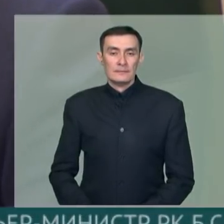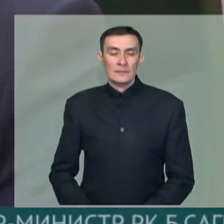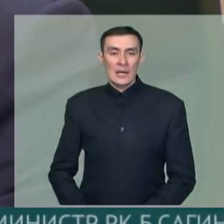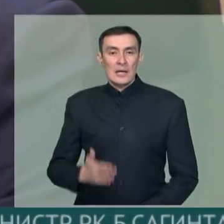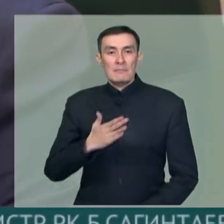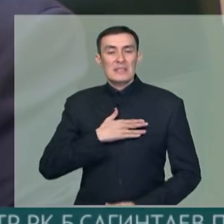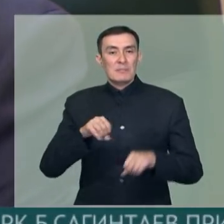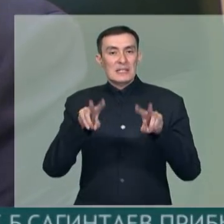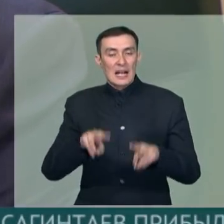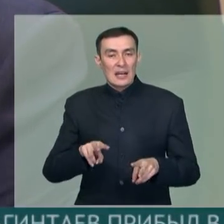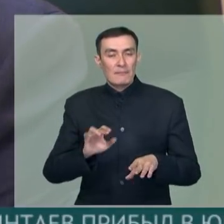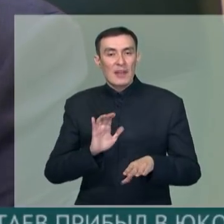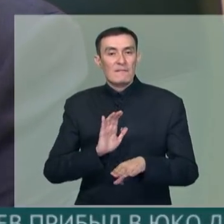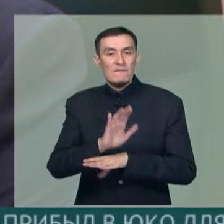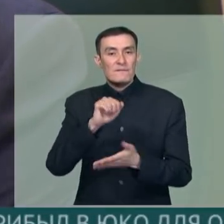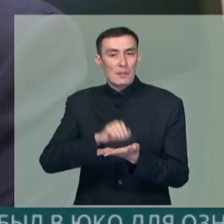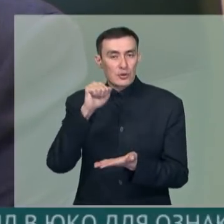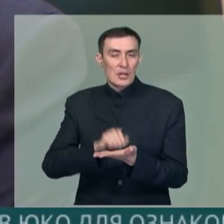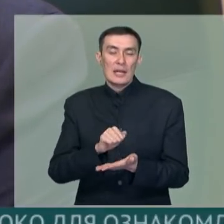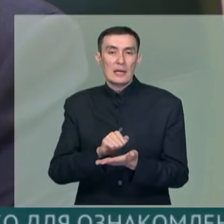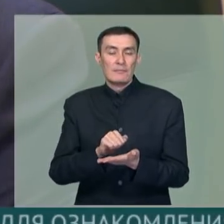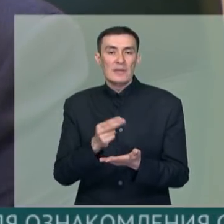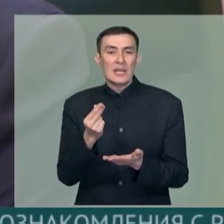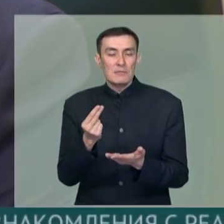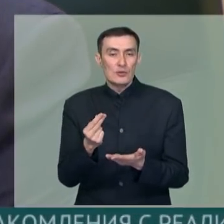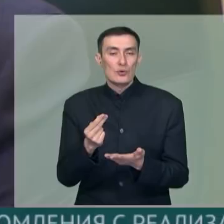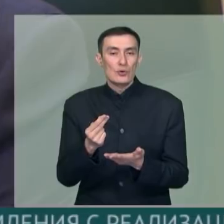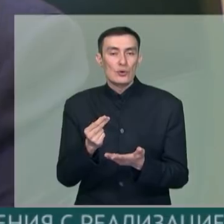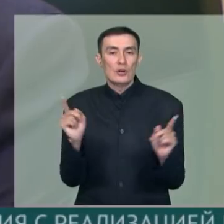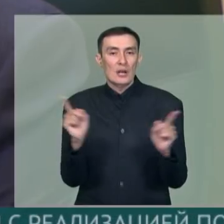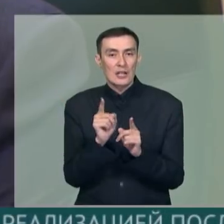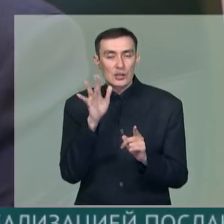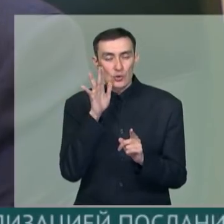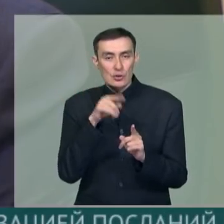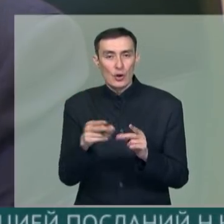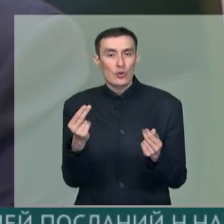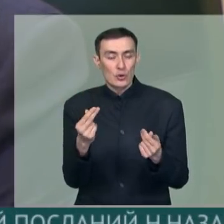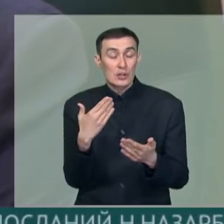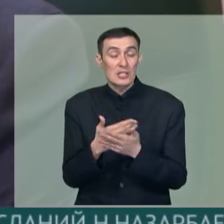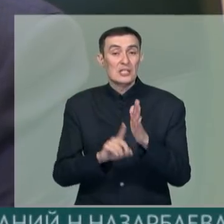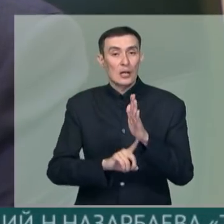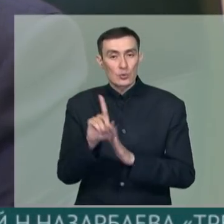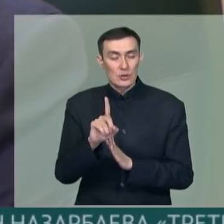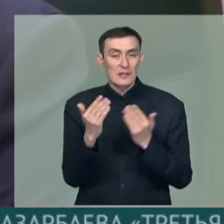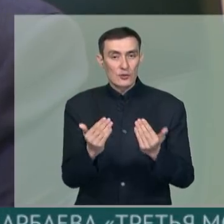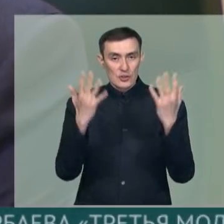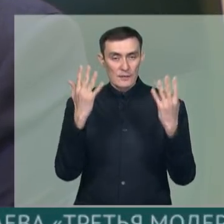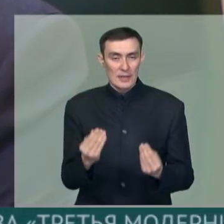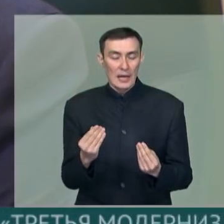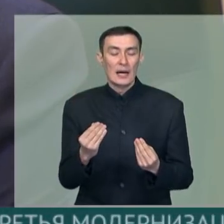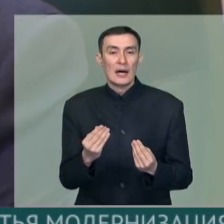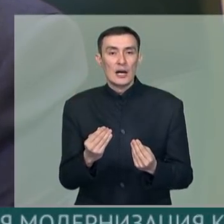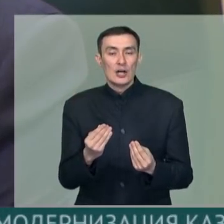Мы специально выпустили эмиссию краткосрочных нот. Она с сегодняшнего дня стартует.